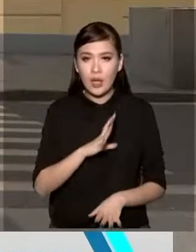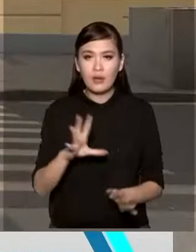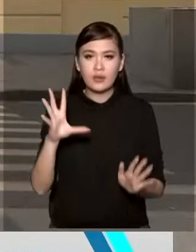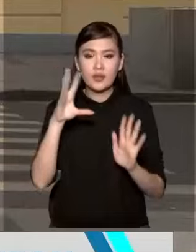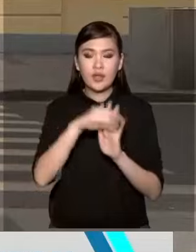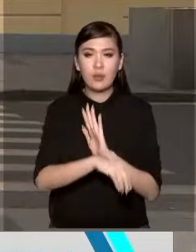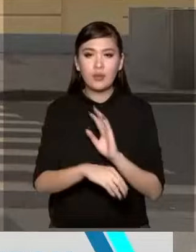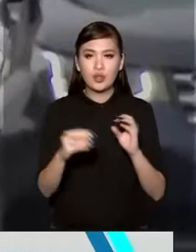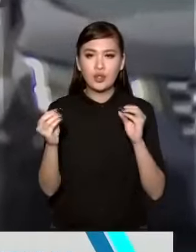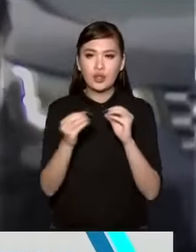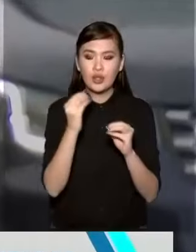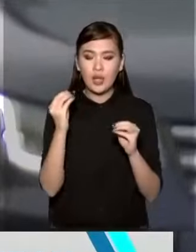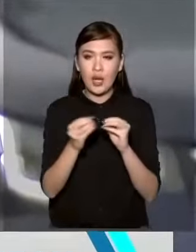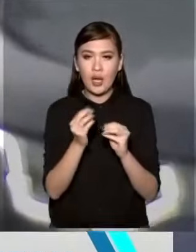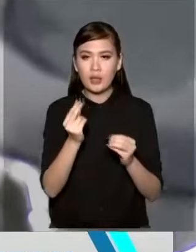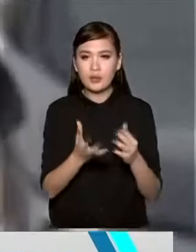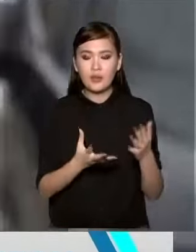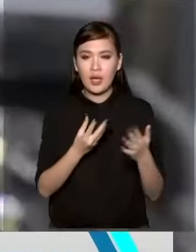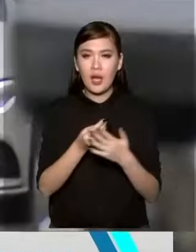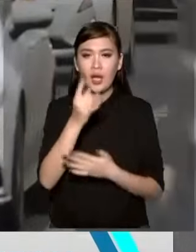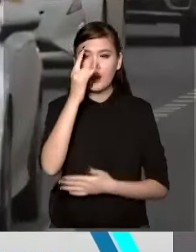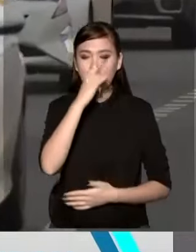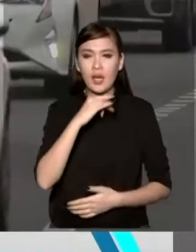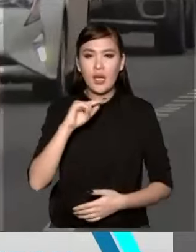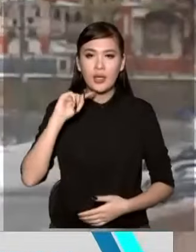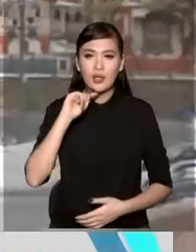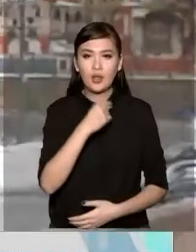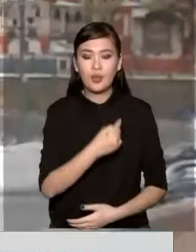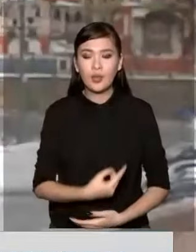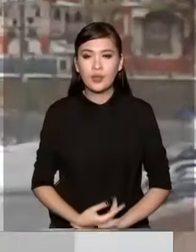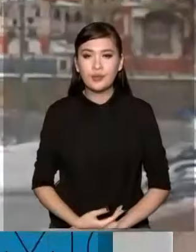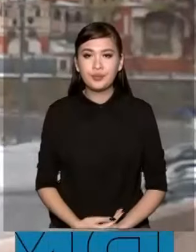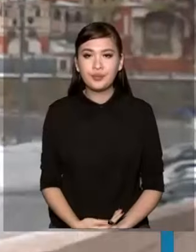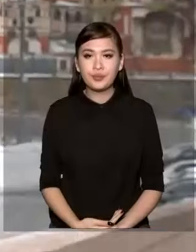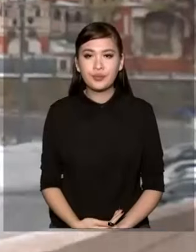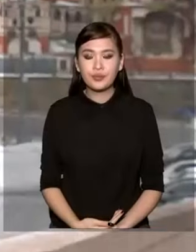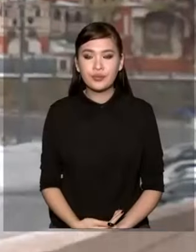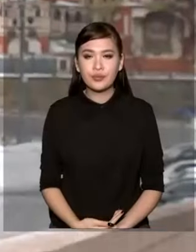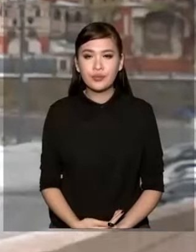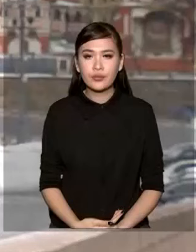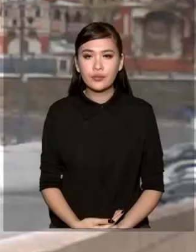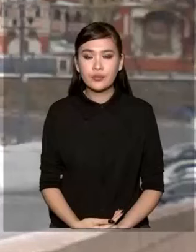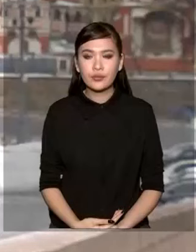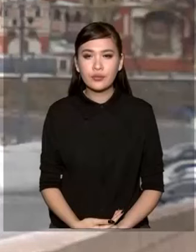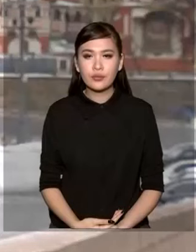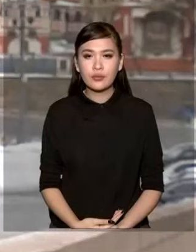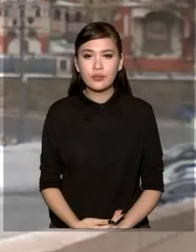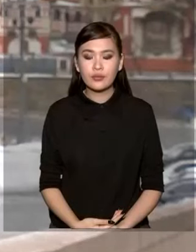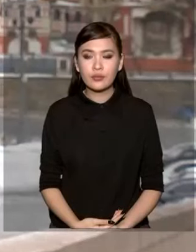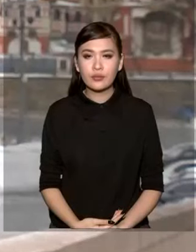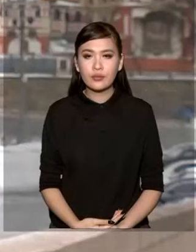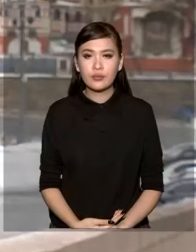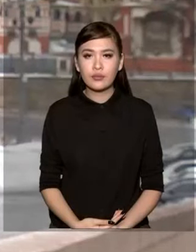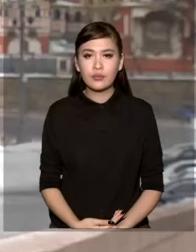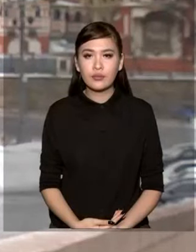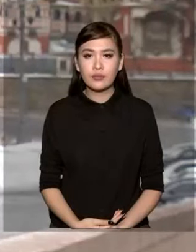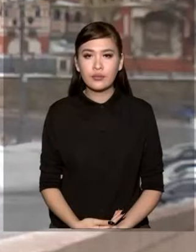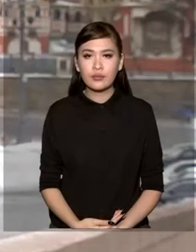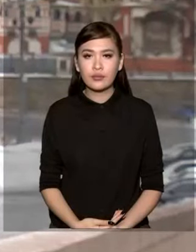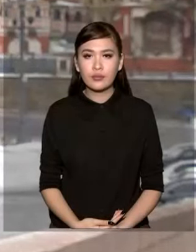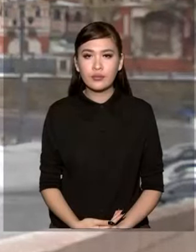десятку ключевых инвесторов казахстанской экономики. Айнур Имангали, Канат Интибаев, Даурен Рахимов, Жебек Жолы,